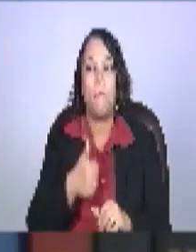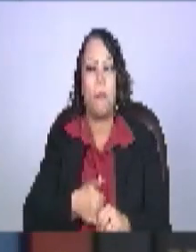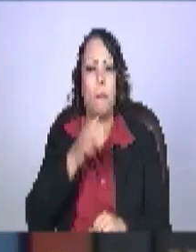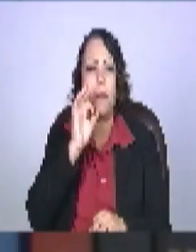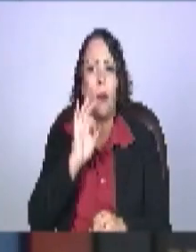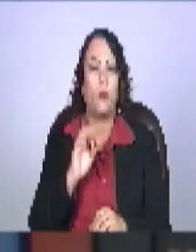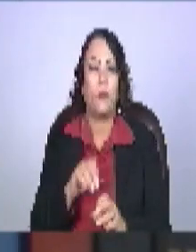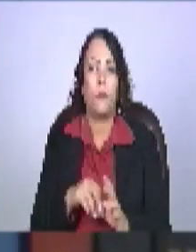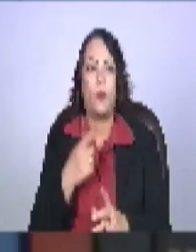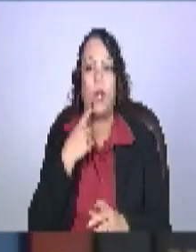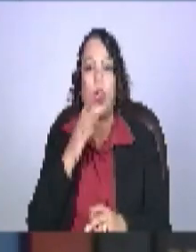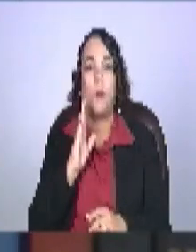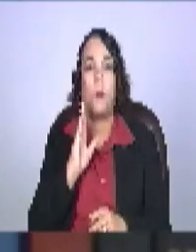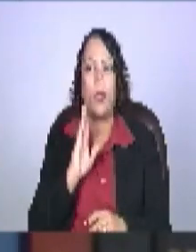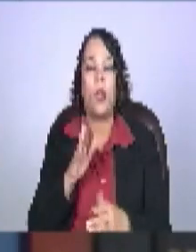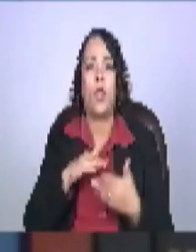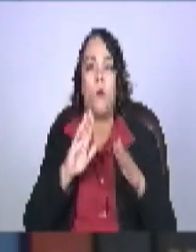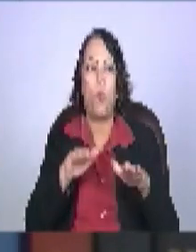كافيه الامكانات المتاحه ليه